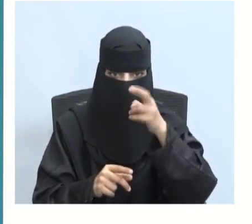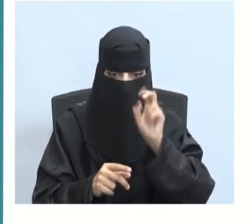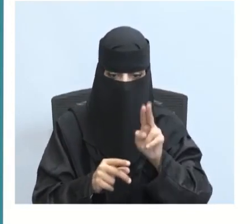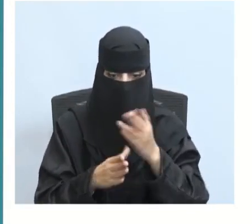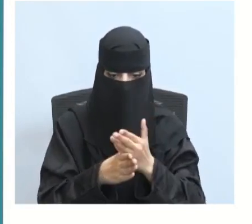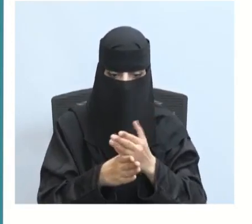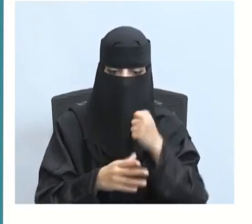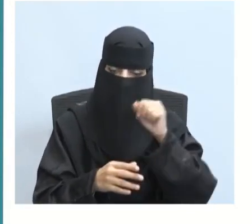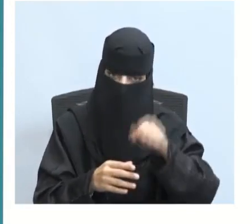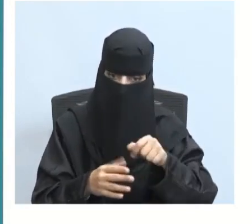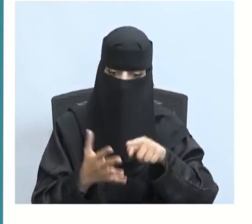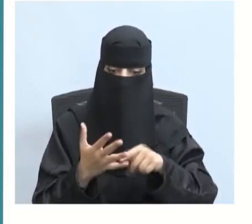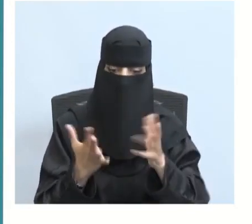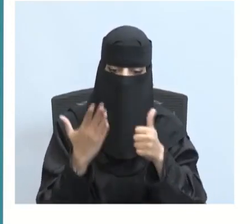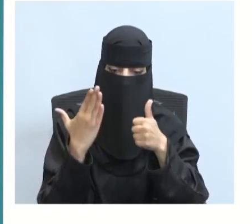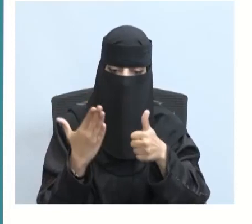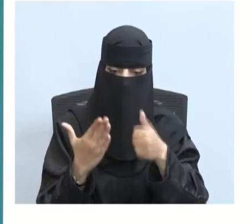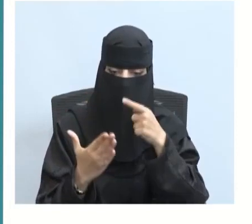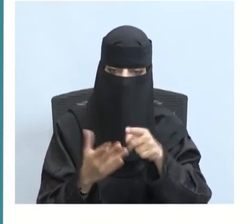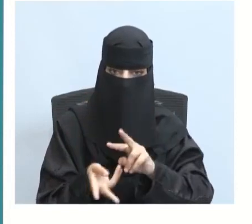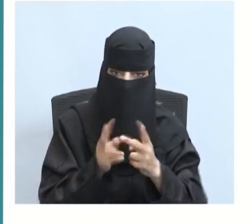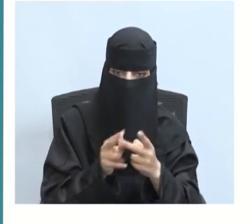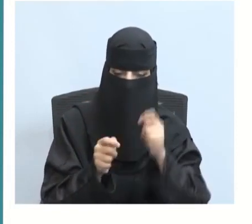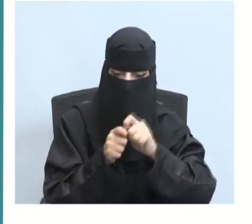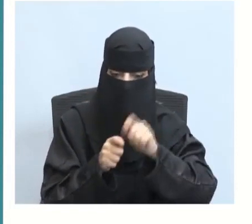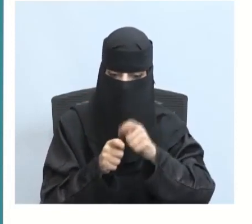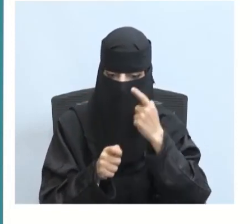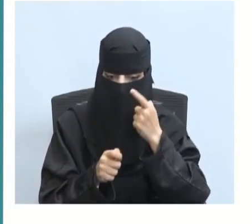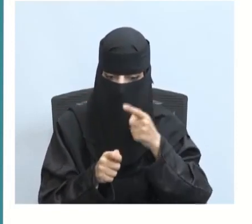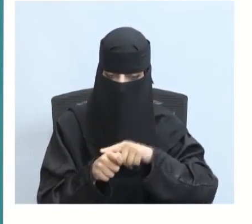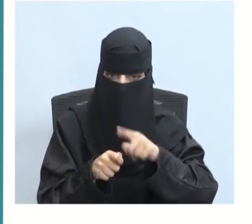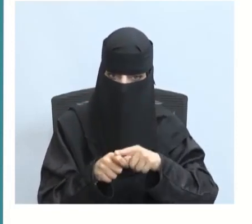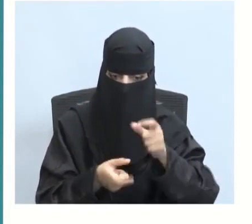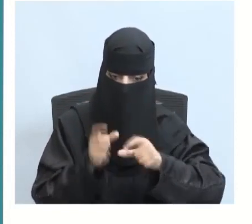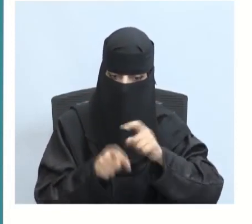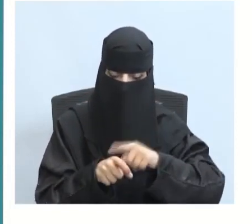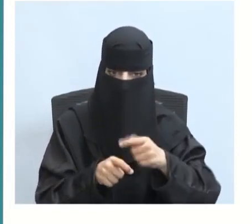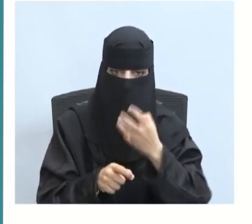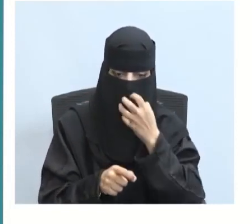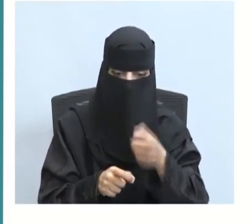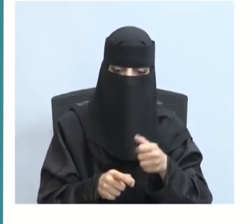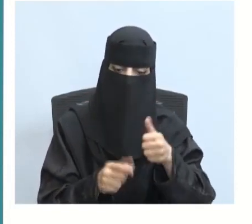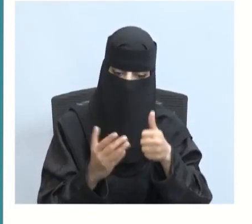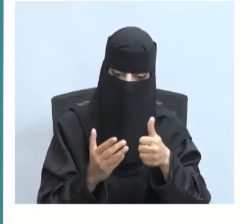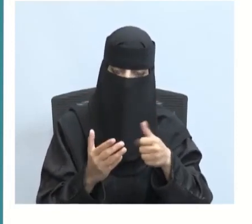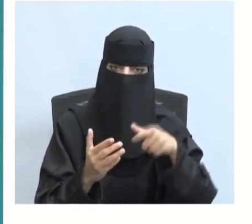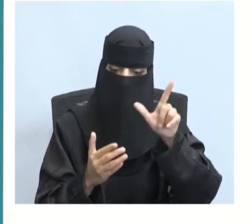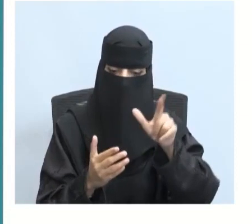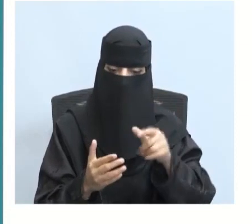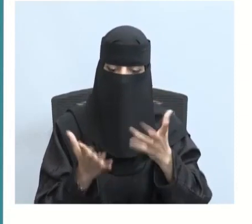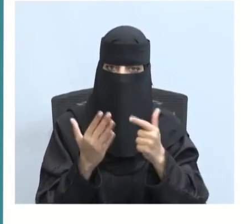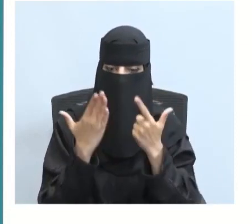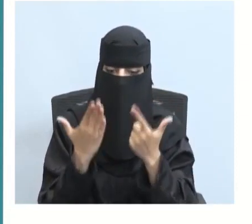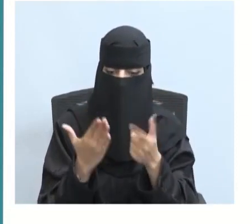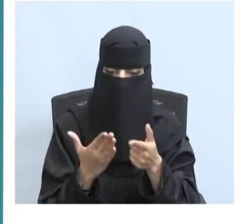المخلوقات الحيه الطاقه الكيميائيه الى طاقه حراريه نعم صحيح تزداد كميه الطاقه الكليه عند